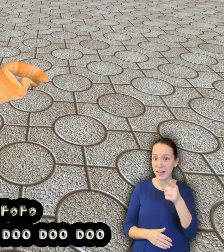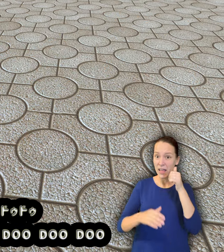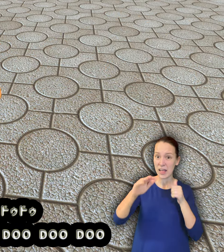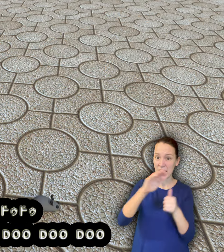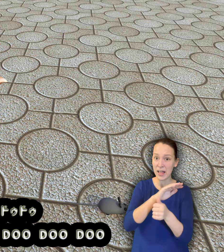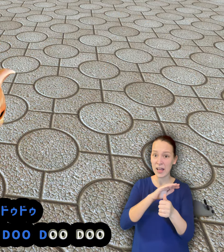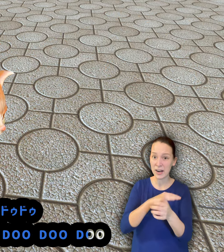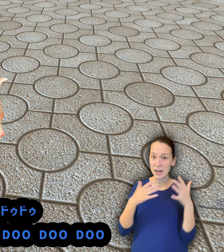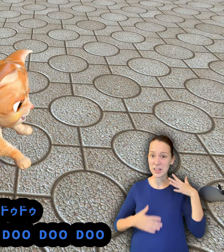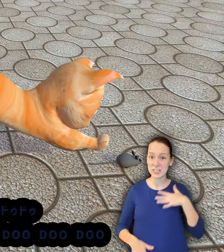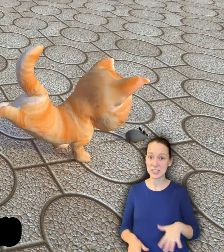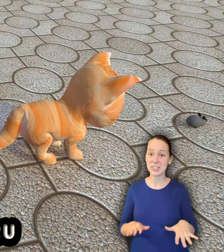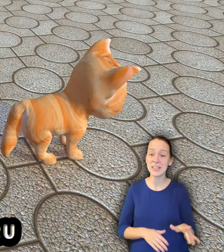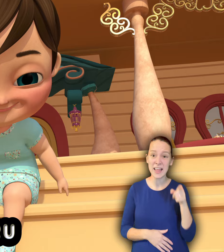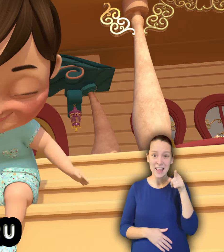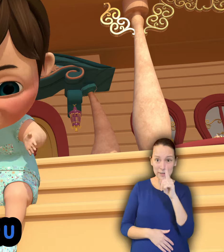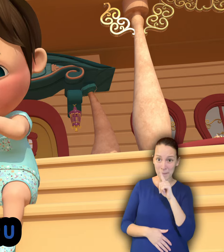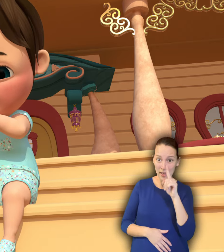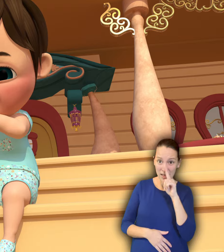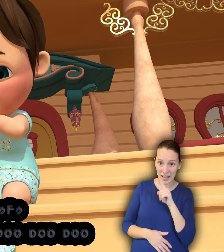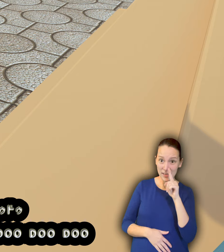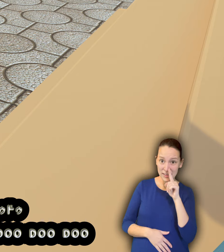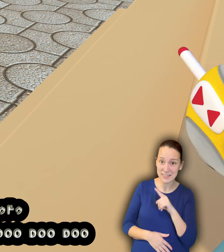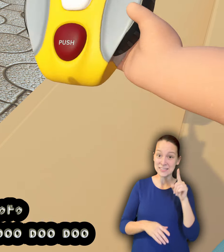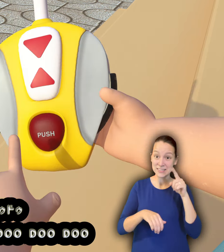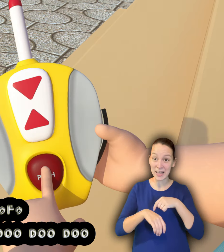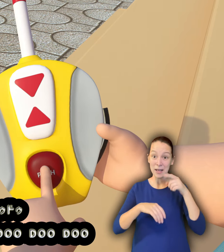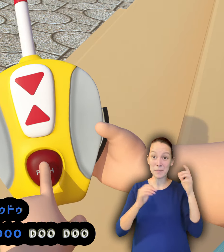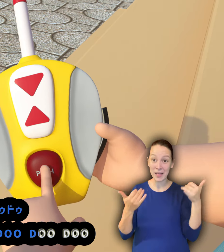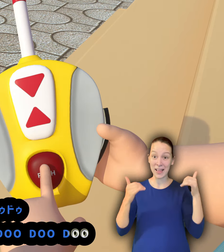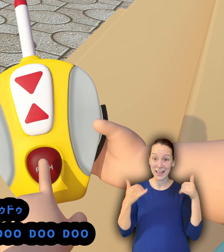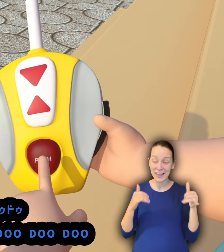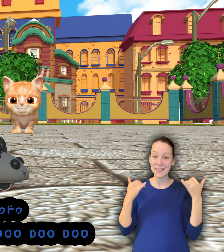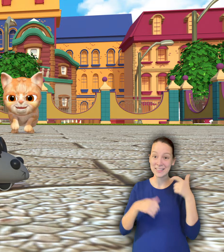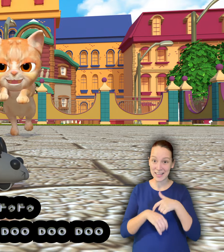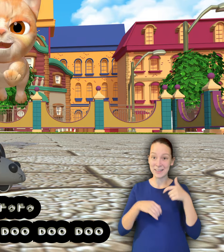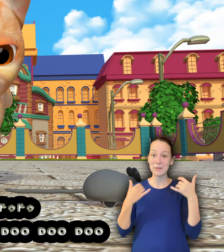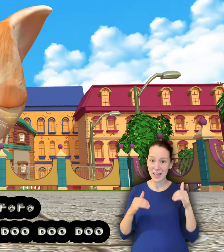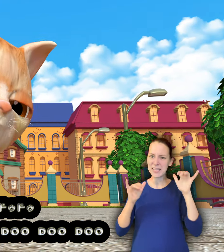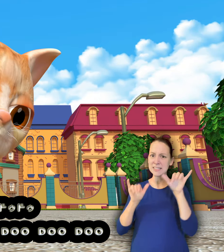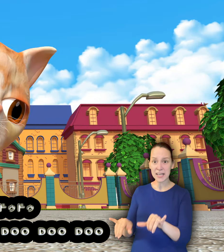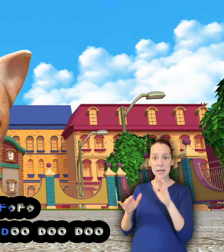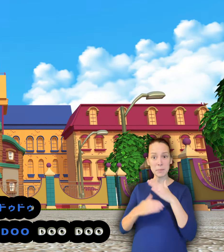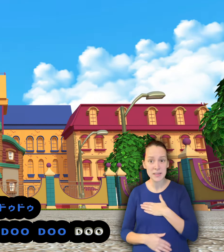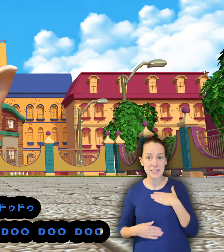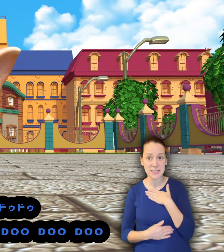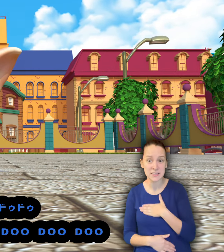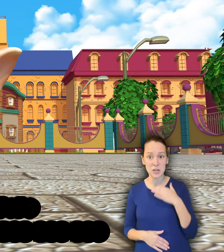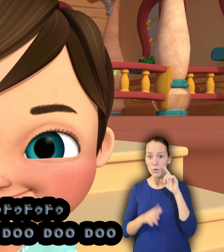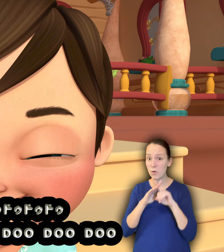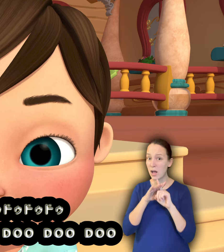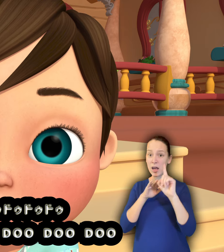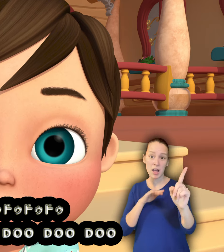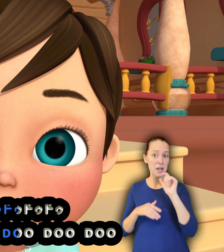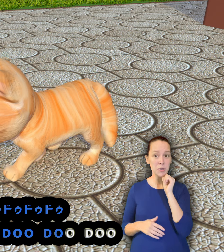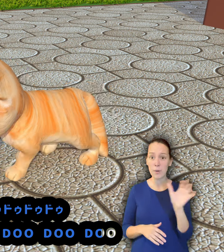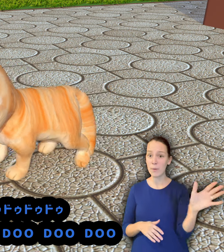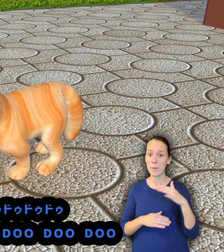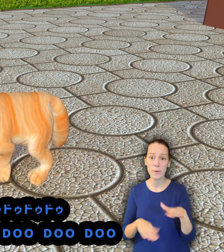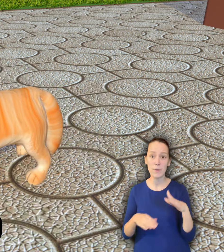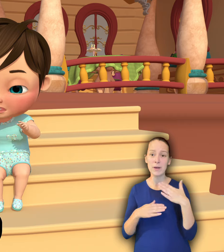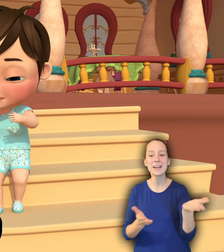あっちこっち走ってる待てよ私と一緒